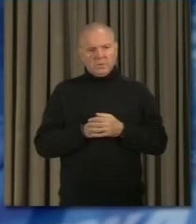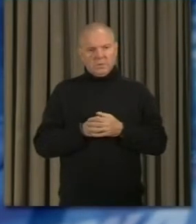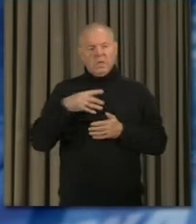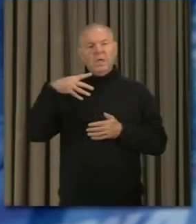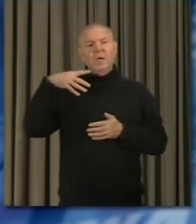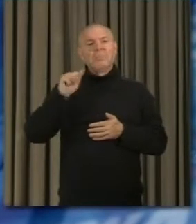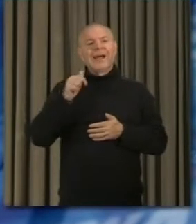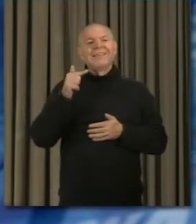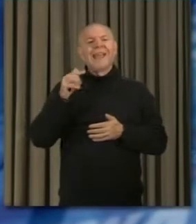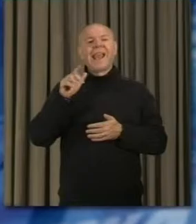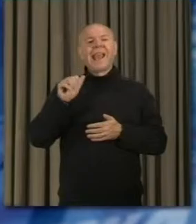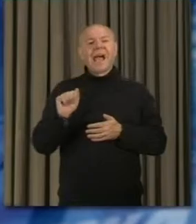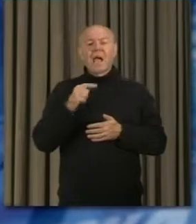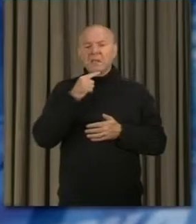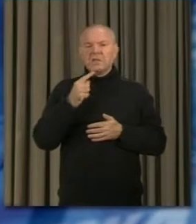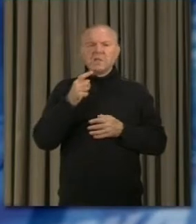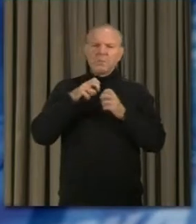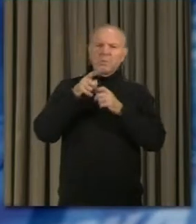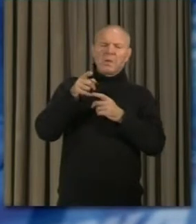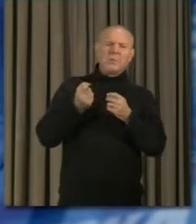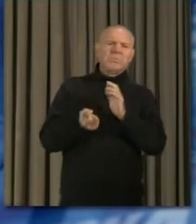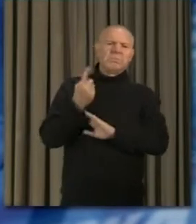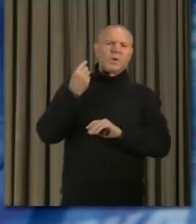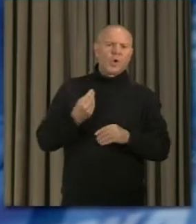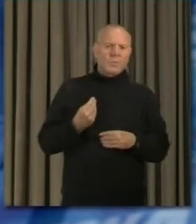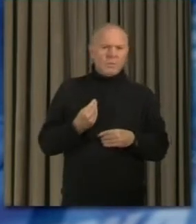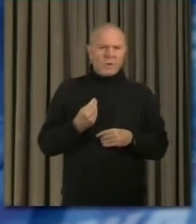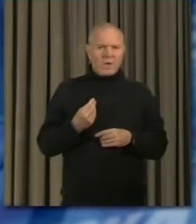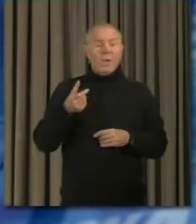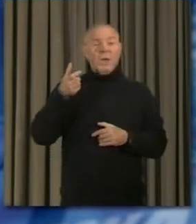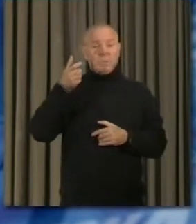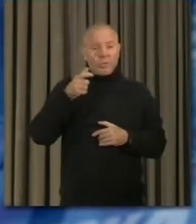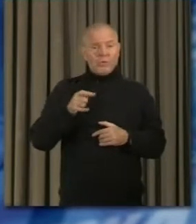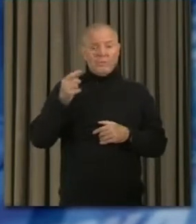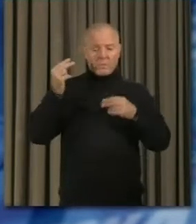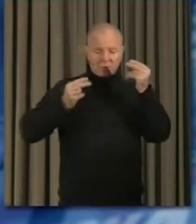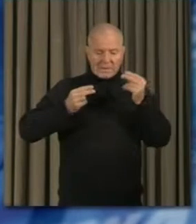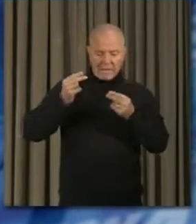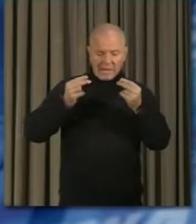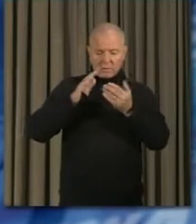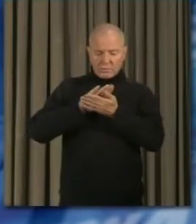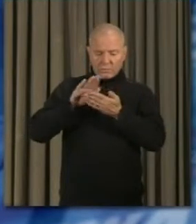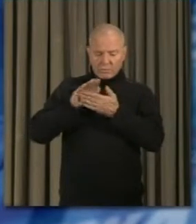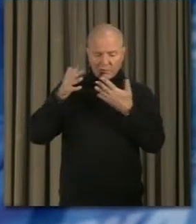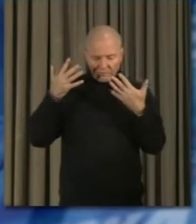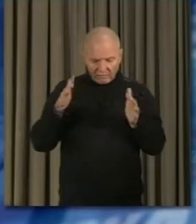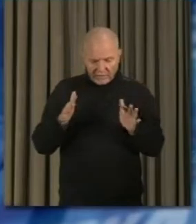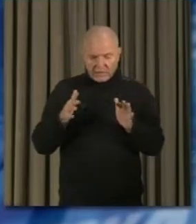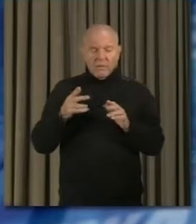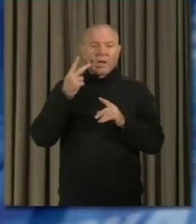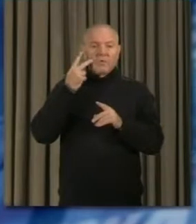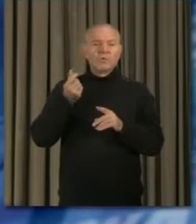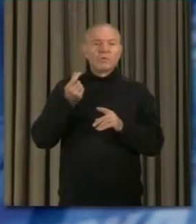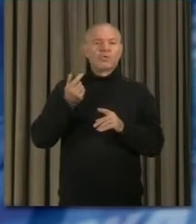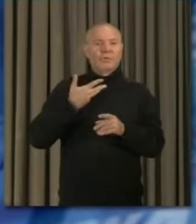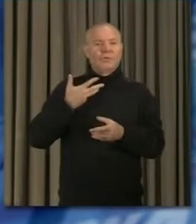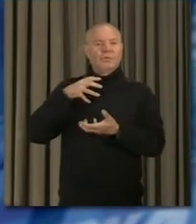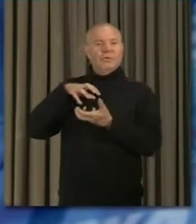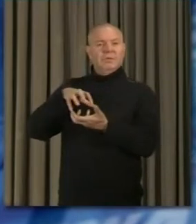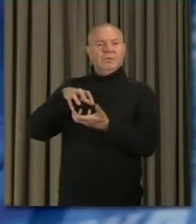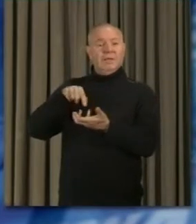questione nel PD esplosa proprio ora? Perché è finito l'intervento di risanamento dei conti delle casse comunali ci siamo accorti che abbiamo dei soldi da spendere,